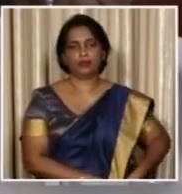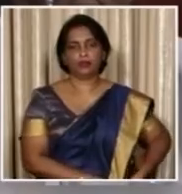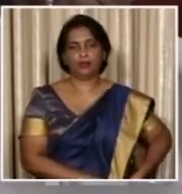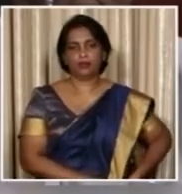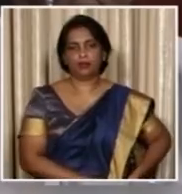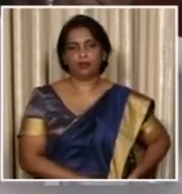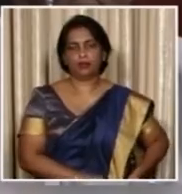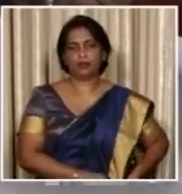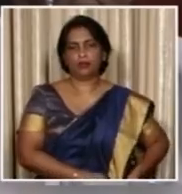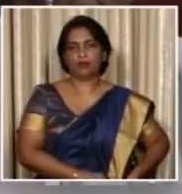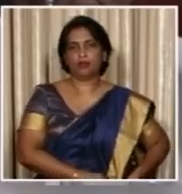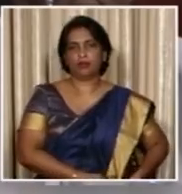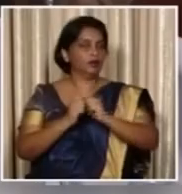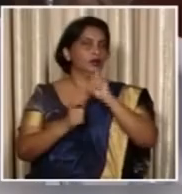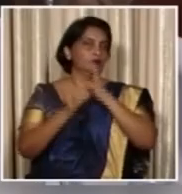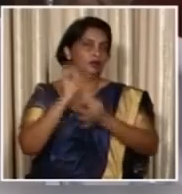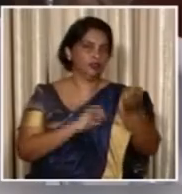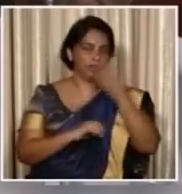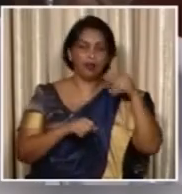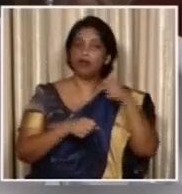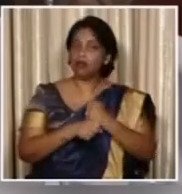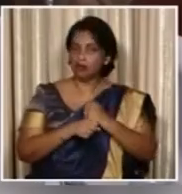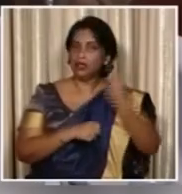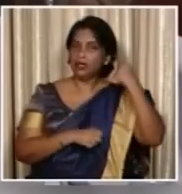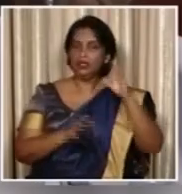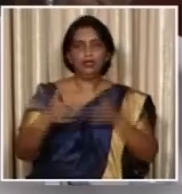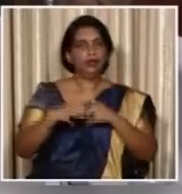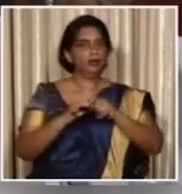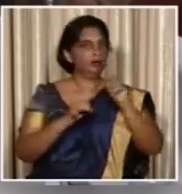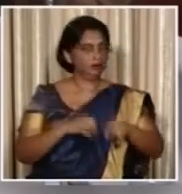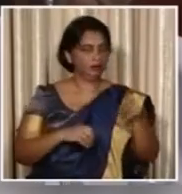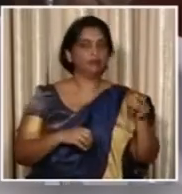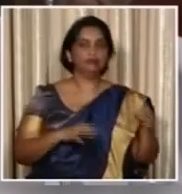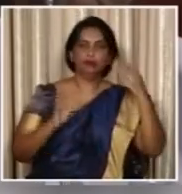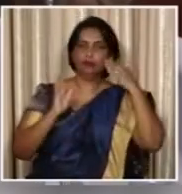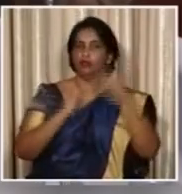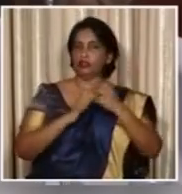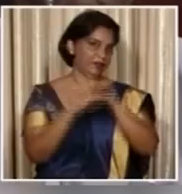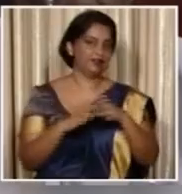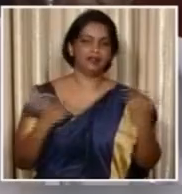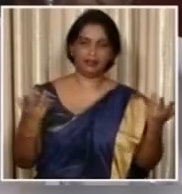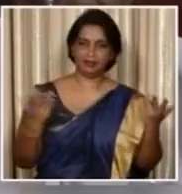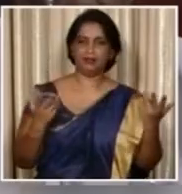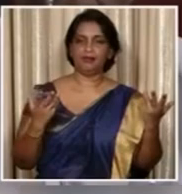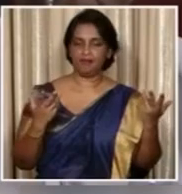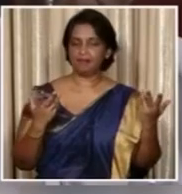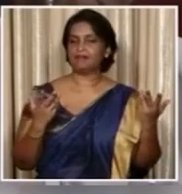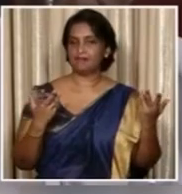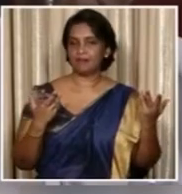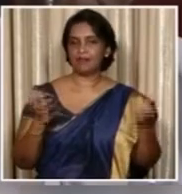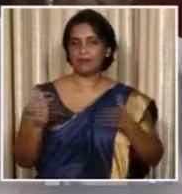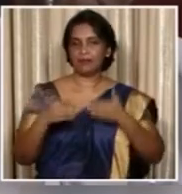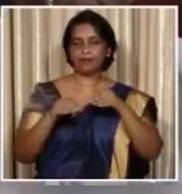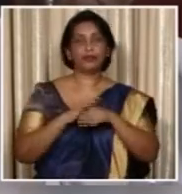ක්‍රියාත්මක කරන්න ඕන. ක්‍රියාත්මක කළා පැබ්ලික් කරන්න පුළුවන්. රජය ඊයේ කැබිනට් මණ්ඩලයේ මේක ගැන පැතුරක් සාකච්ඡා කරුවා කියලා අපි කැබිනට් එකේ